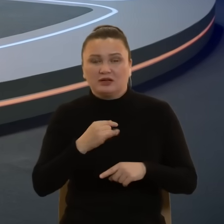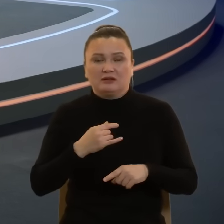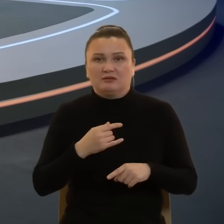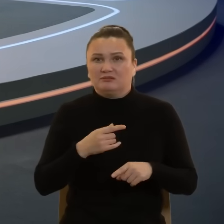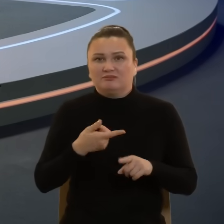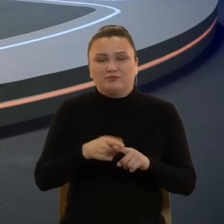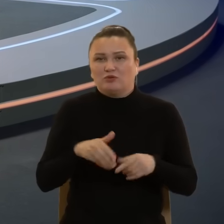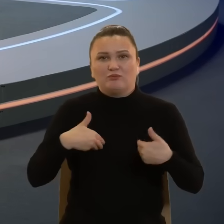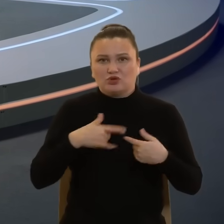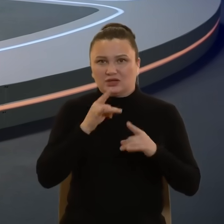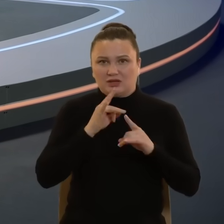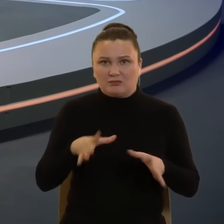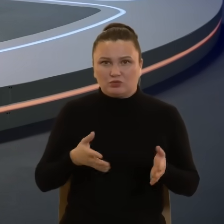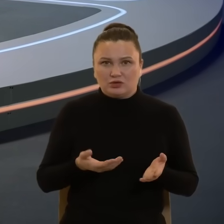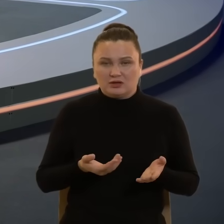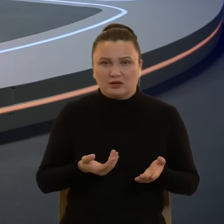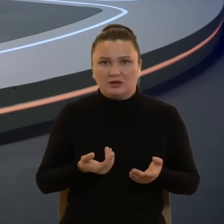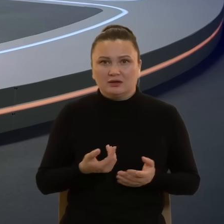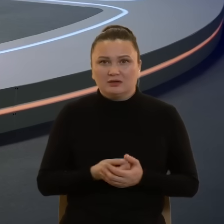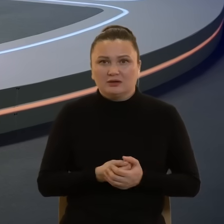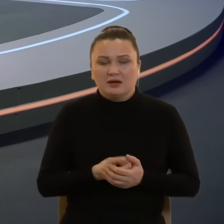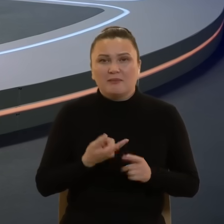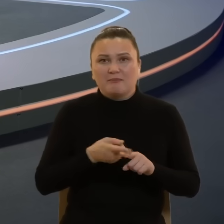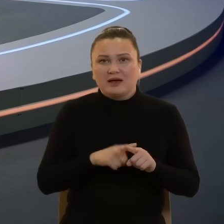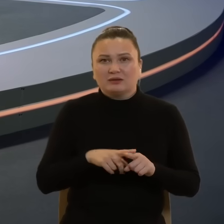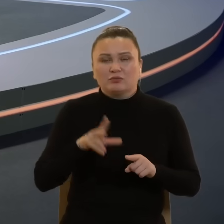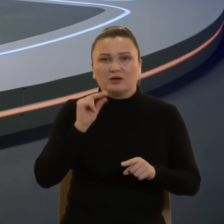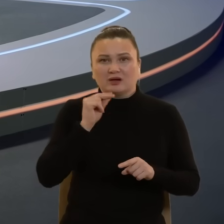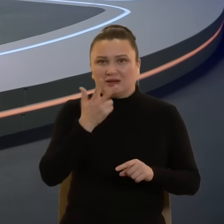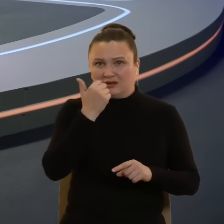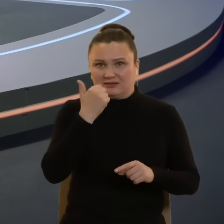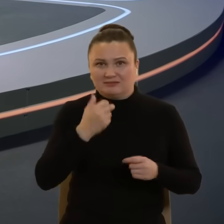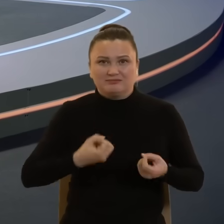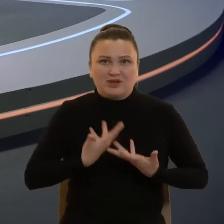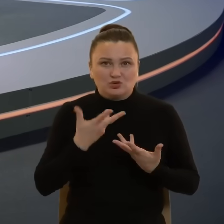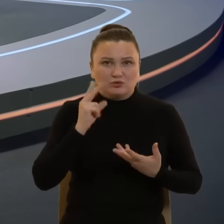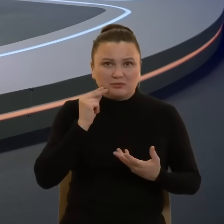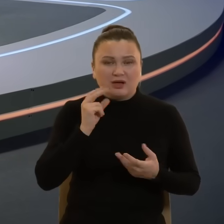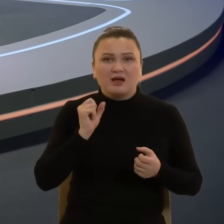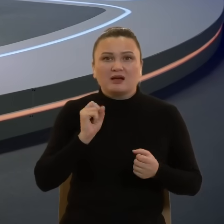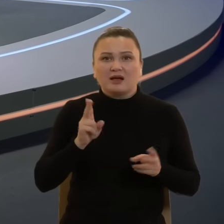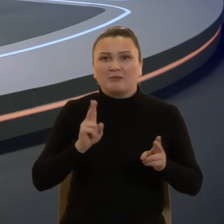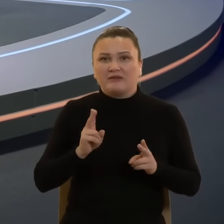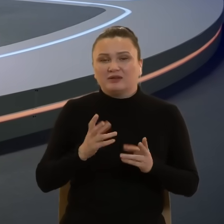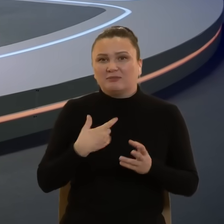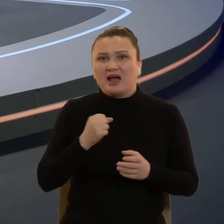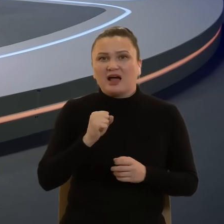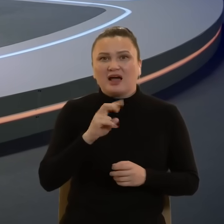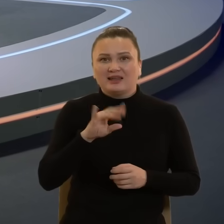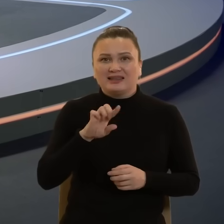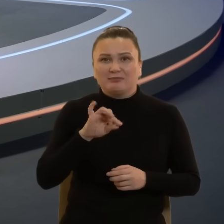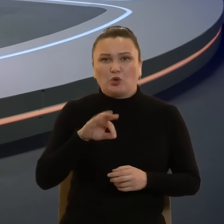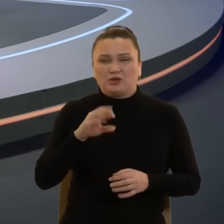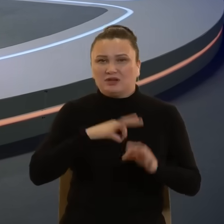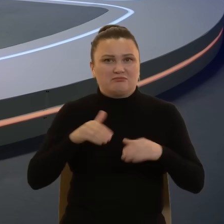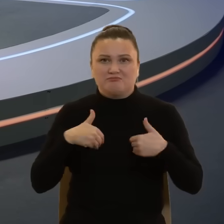к такому нерациональному применению антибиотиков, например, при респираторных инфекциях, которые, как правило, вызываются вирусами, если